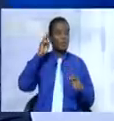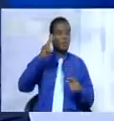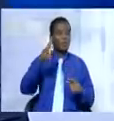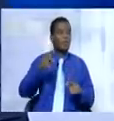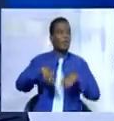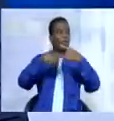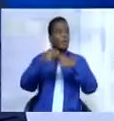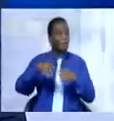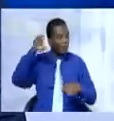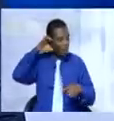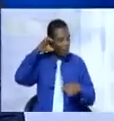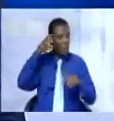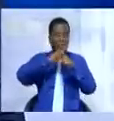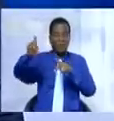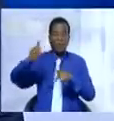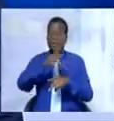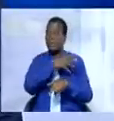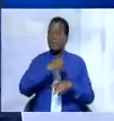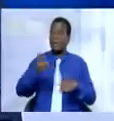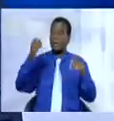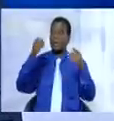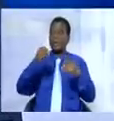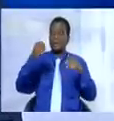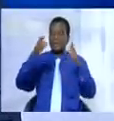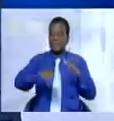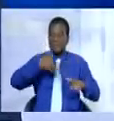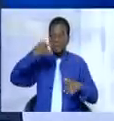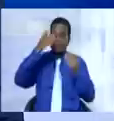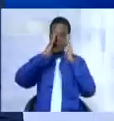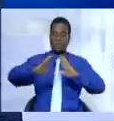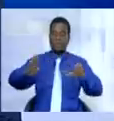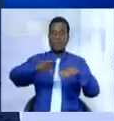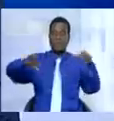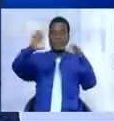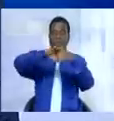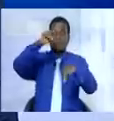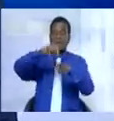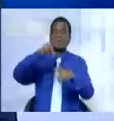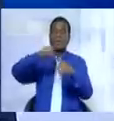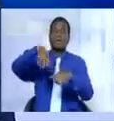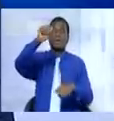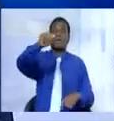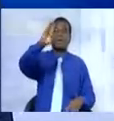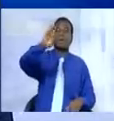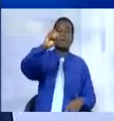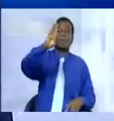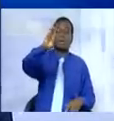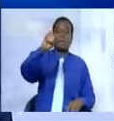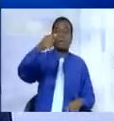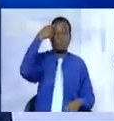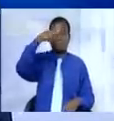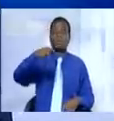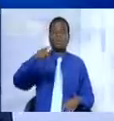bientôt donc à l'écoute des victimes sensibilisées à la paix et à la réconciliation à Abobo. Occasion pour le